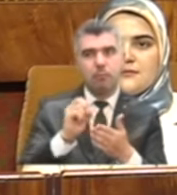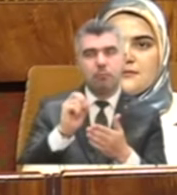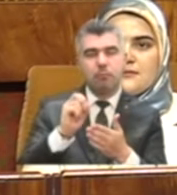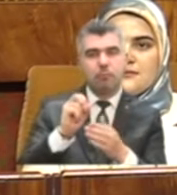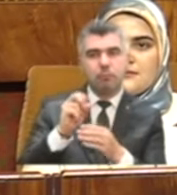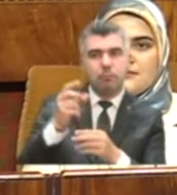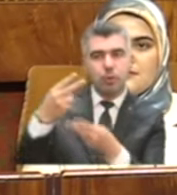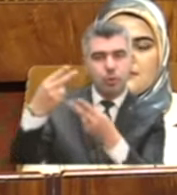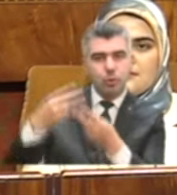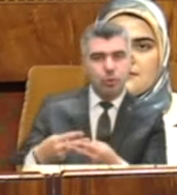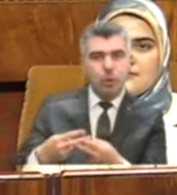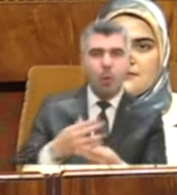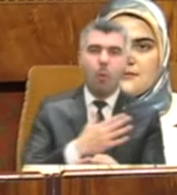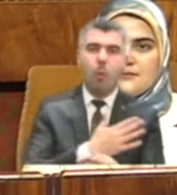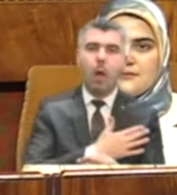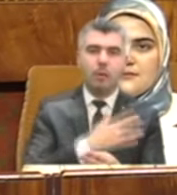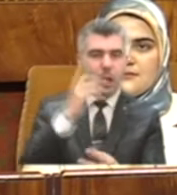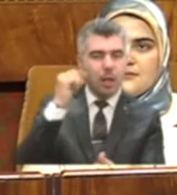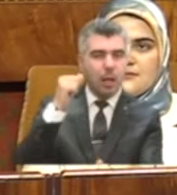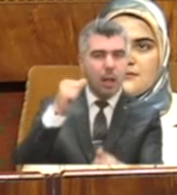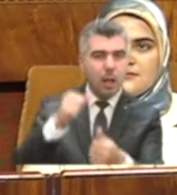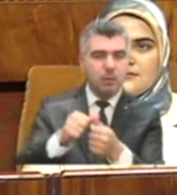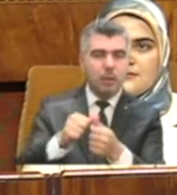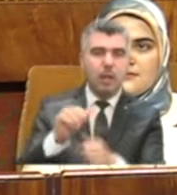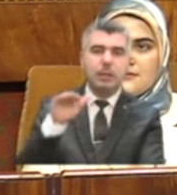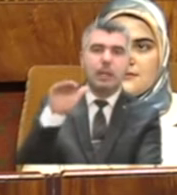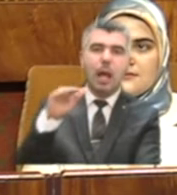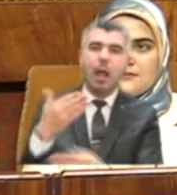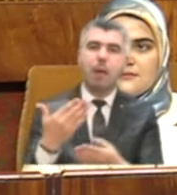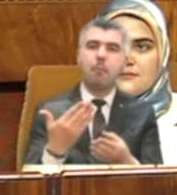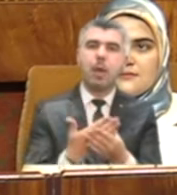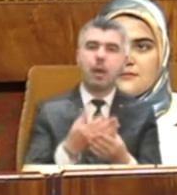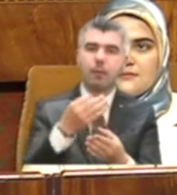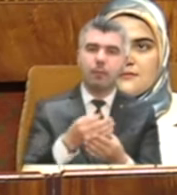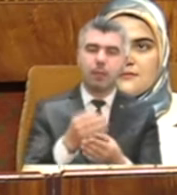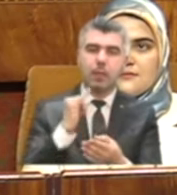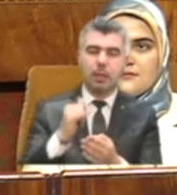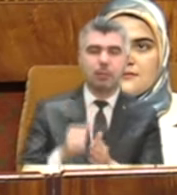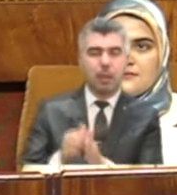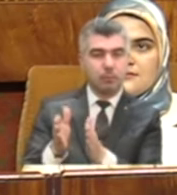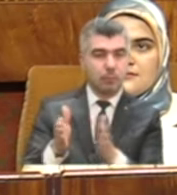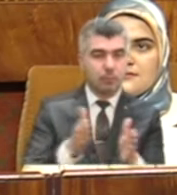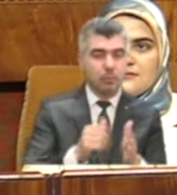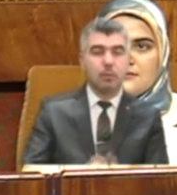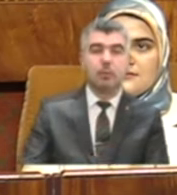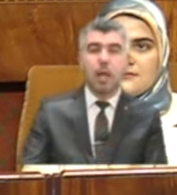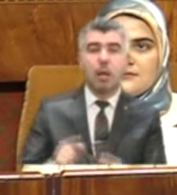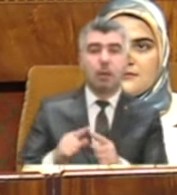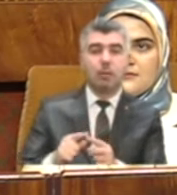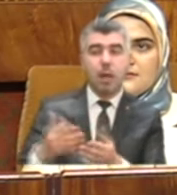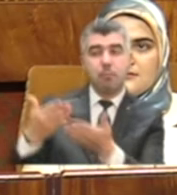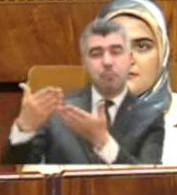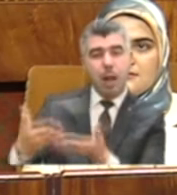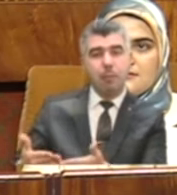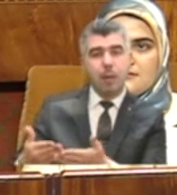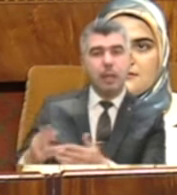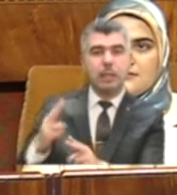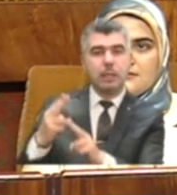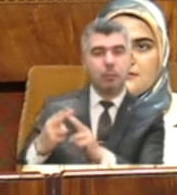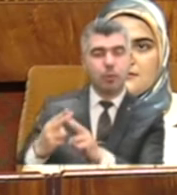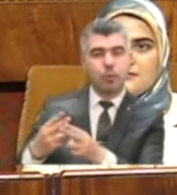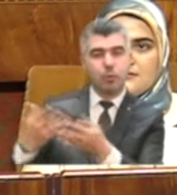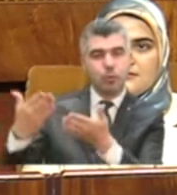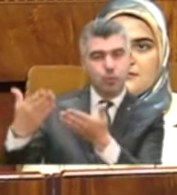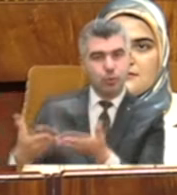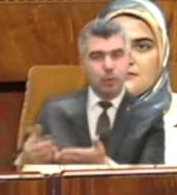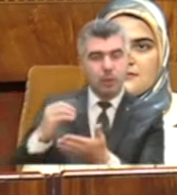الثوابت الوطنية وعلى رأسها قضية الصحة المغربية. عملية مرحبا لاستقبال الجالية المغربية المقيمة بالخارج لها